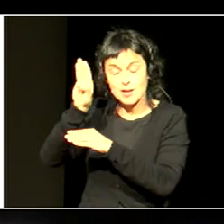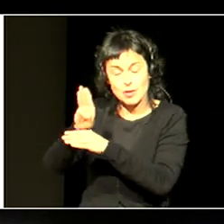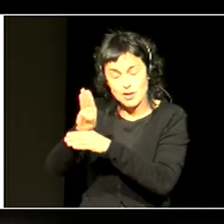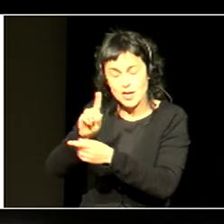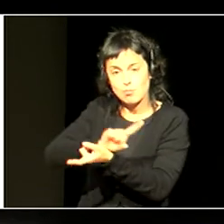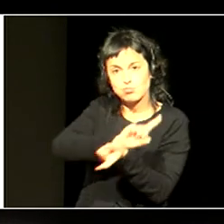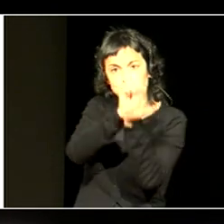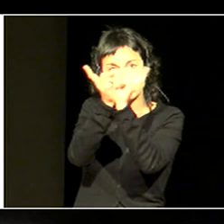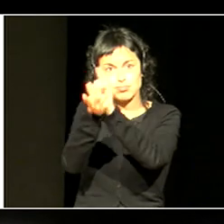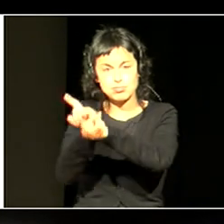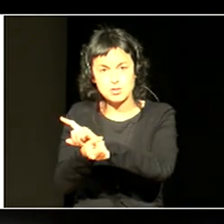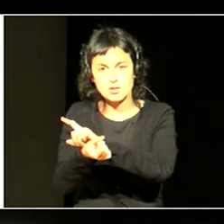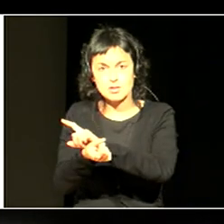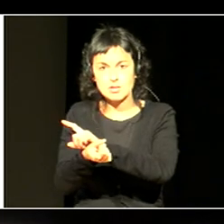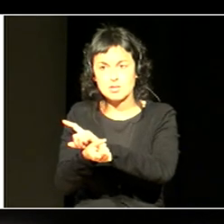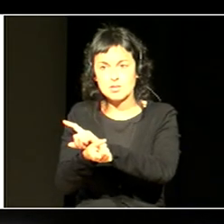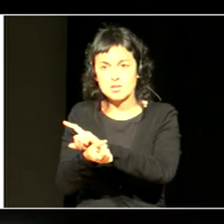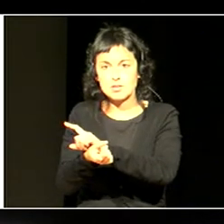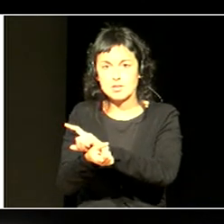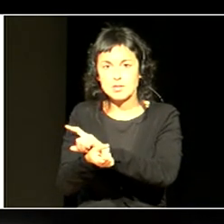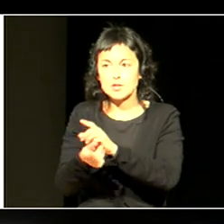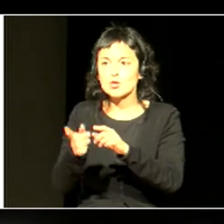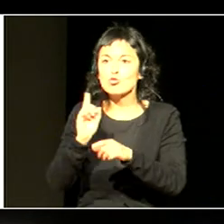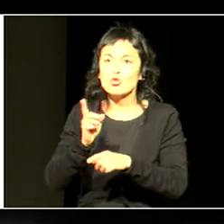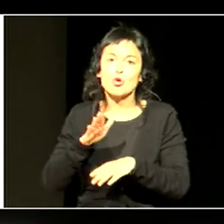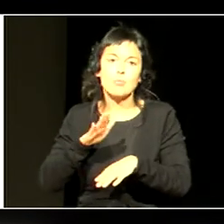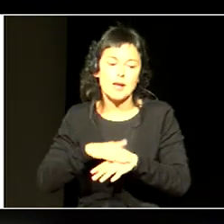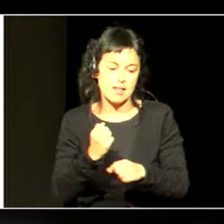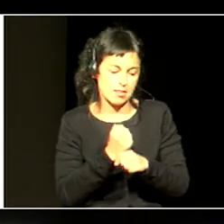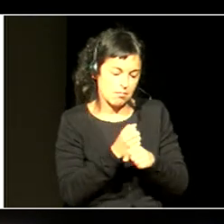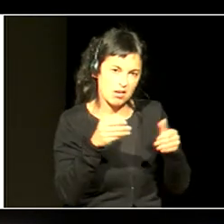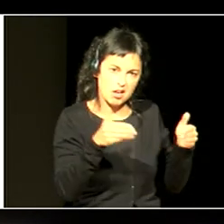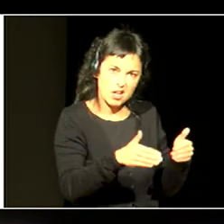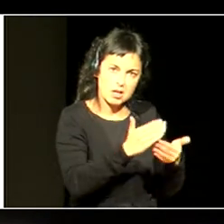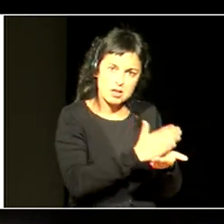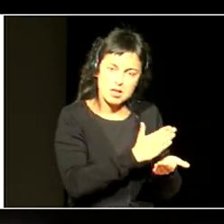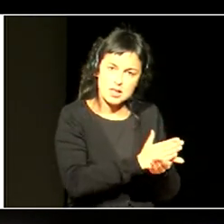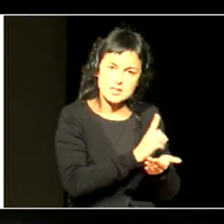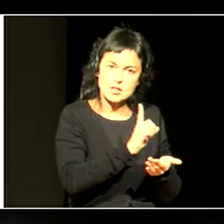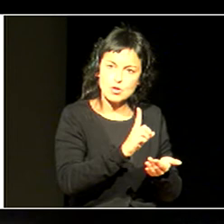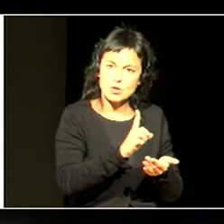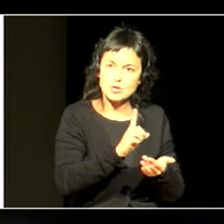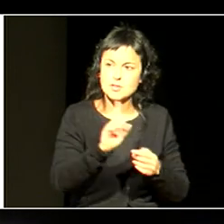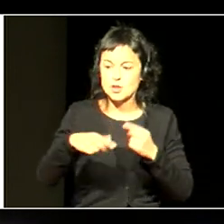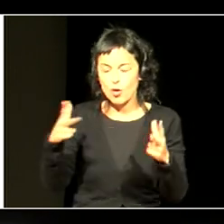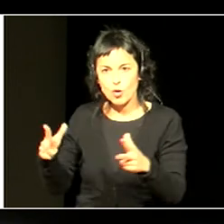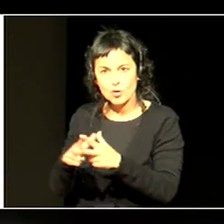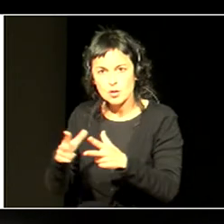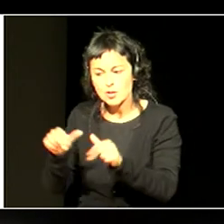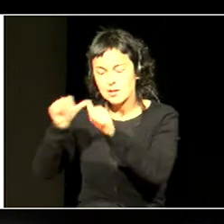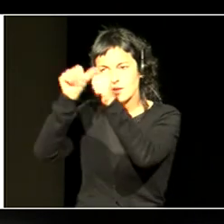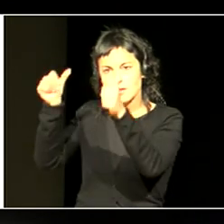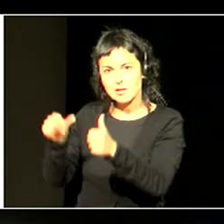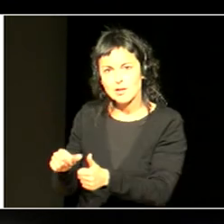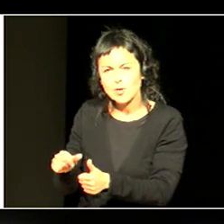bat, ez bakarrik gelan lan egiteko, baizik eta gelan lantzen duguna, gero gizartereruan eta gizartia be,